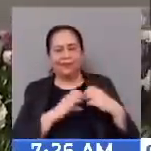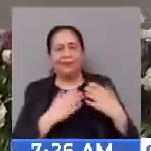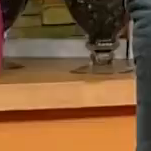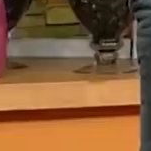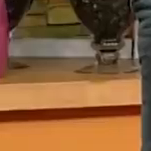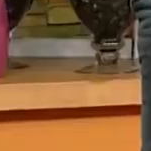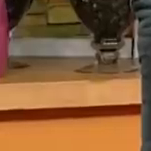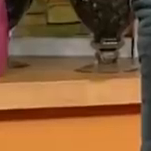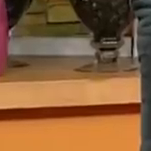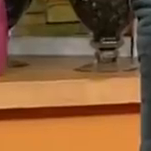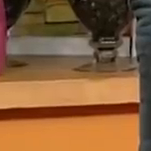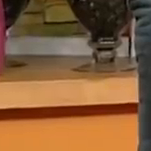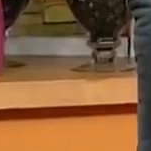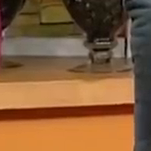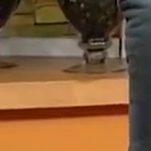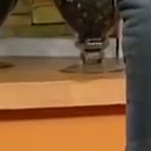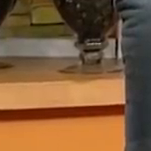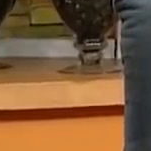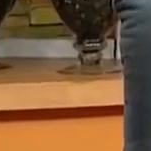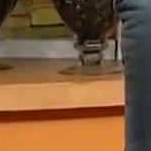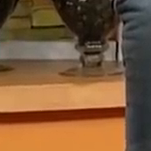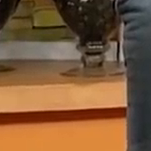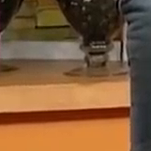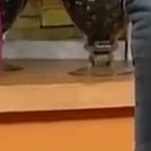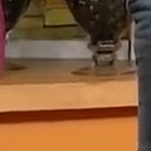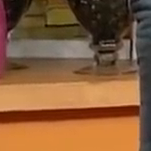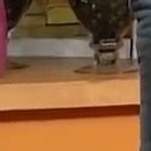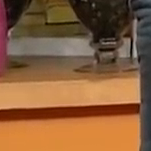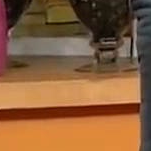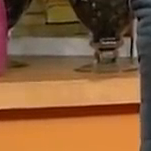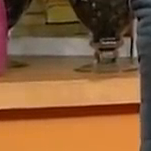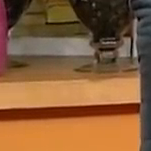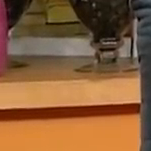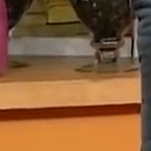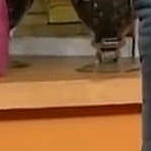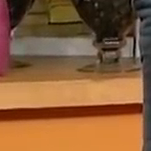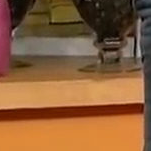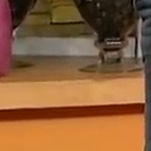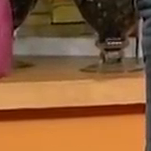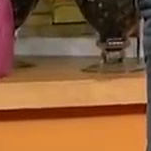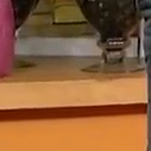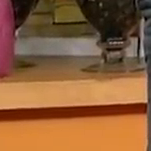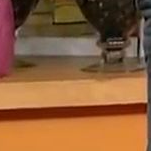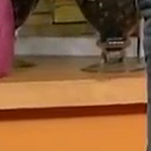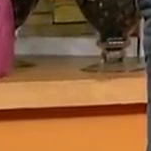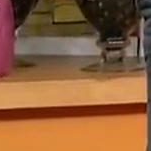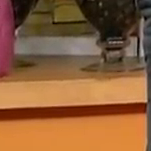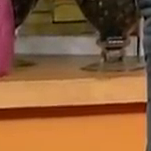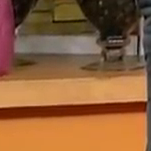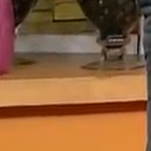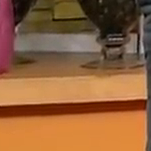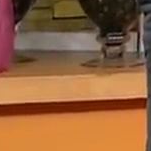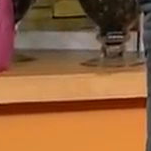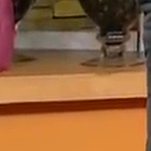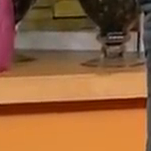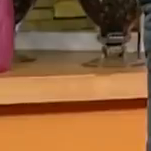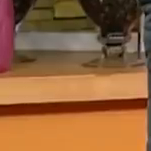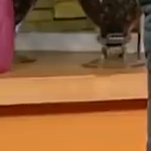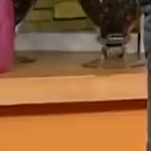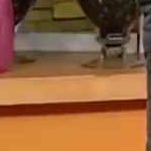Pilipino. Igan, mauna ka sa mga balita. Panoorin ang unang balita sa unang hirit at iba pang award-winning news ka sa